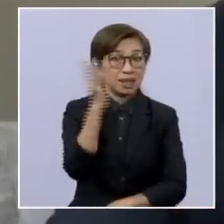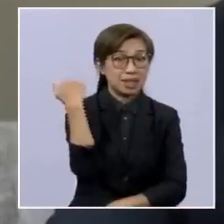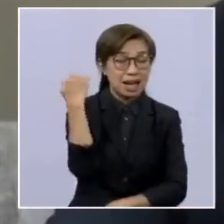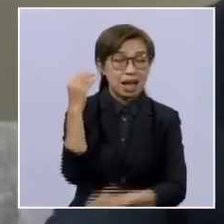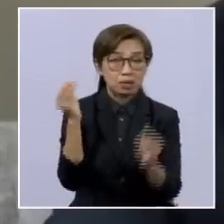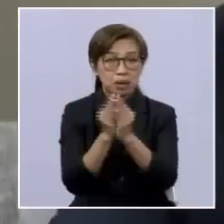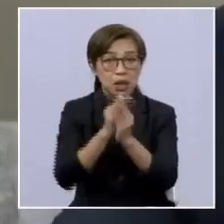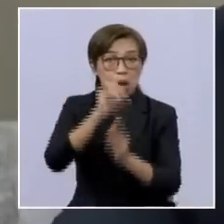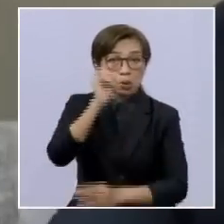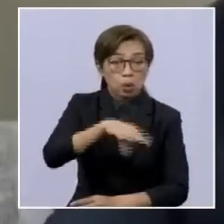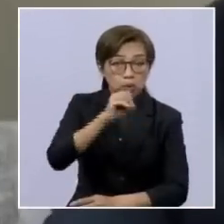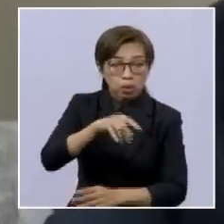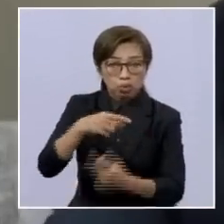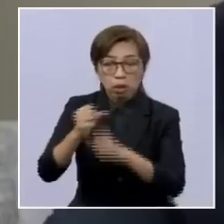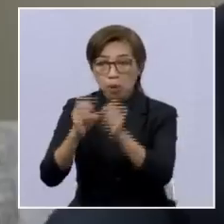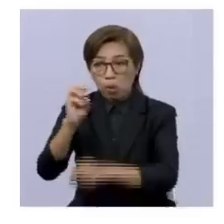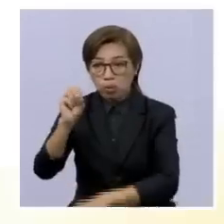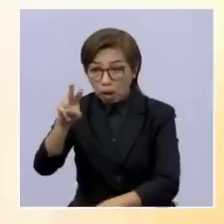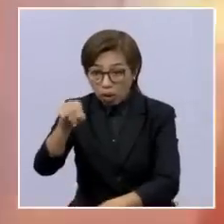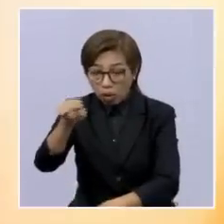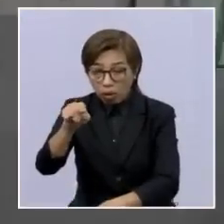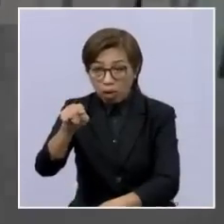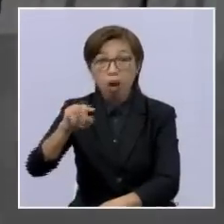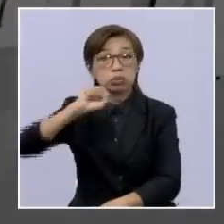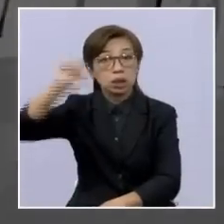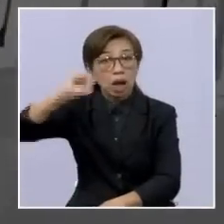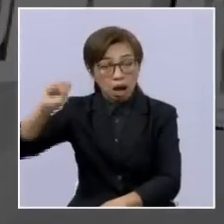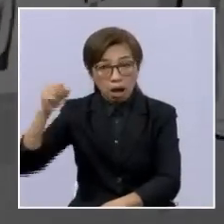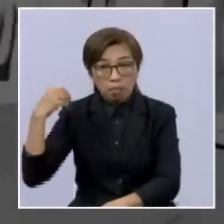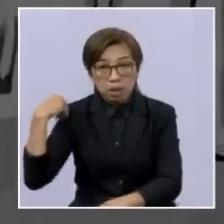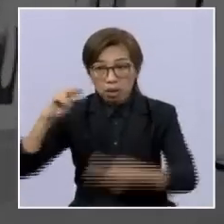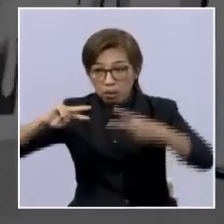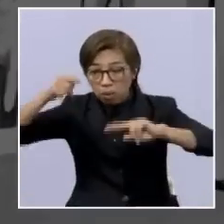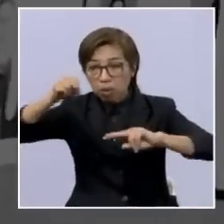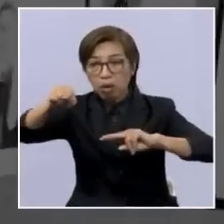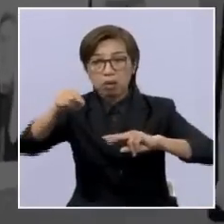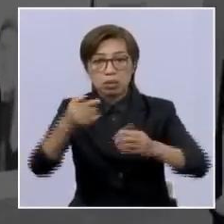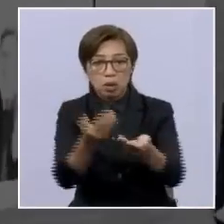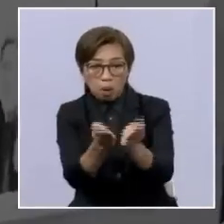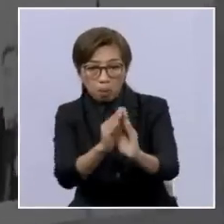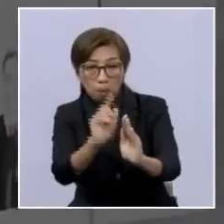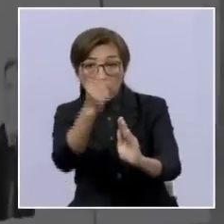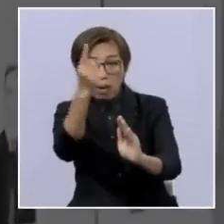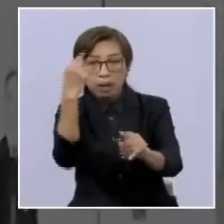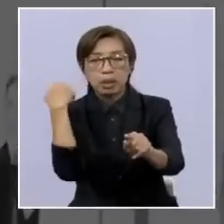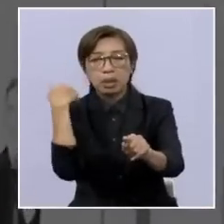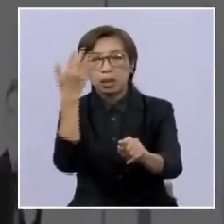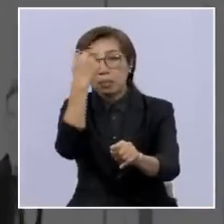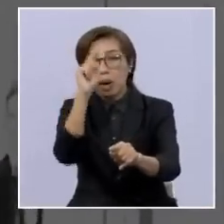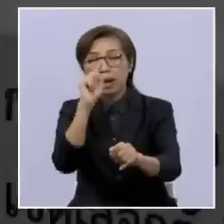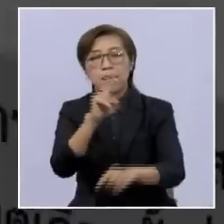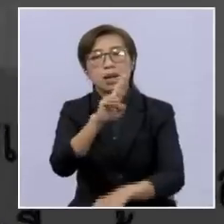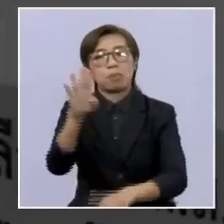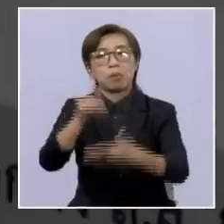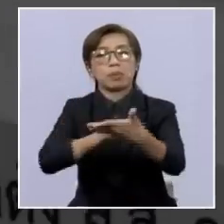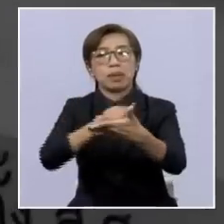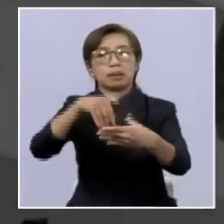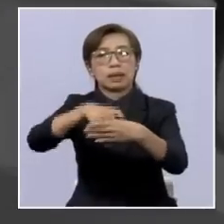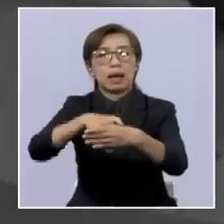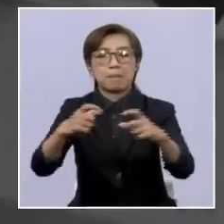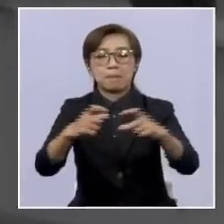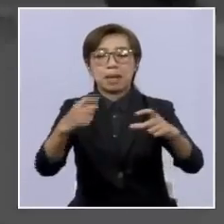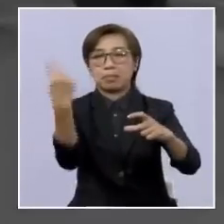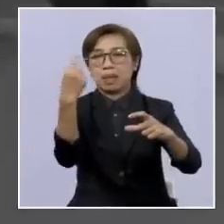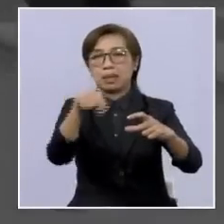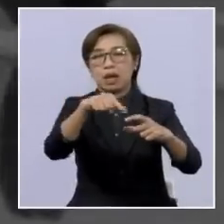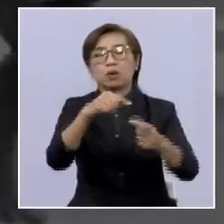ลายๆบ้านกลับมาไม่พอเกิดบ้านใหม่ต่างหากถามว่าทำไมมันกลับมาได้เพราะไอ้ระบบเลือกตั้งมันช่วยระบบเลือกตั้งบัตรใบเดียวเนี่